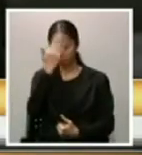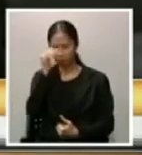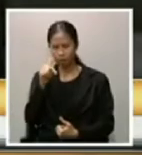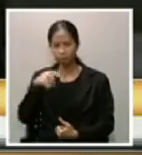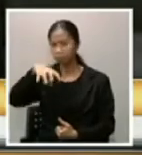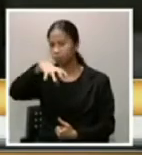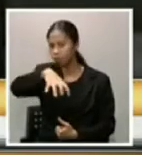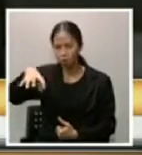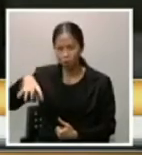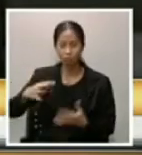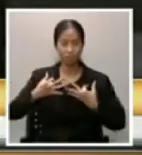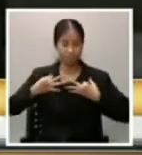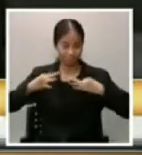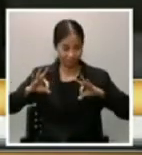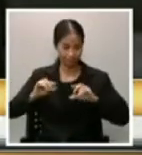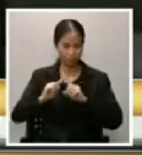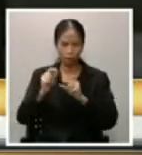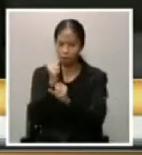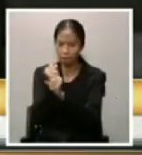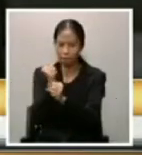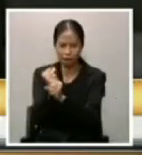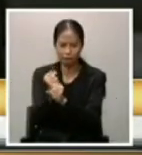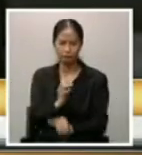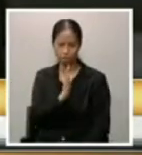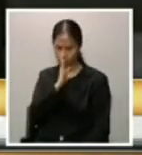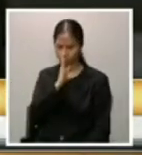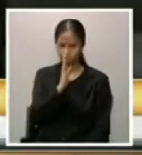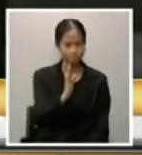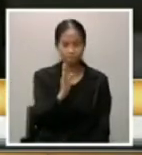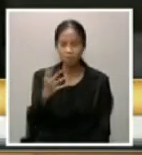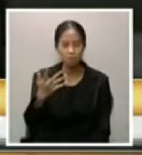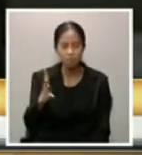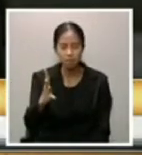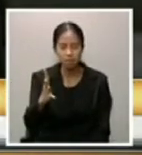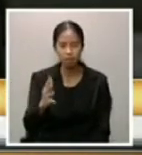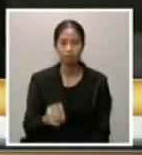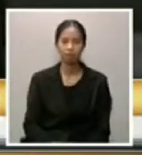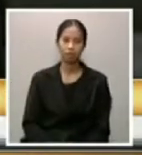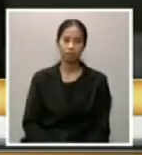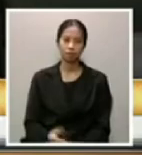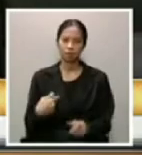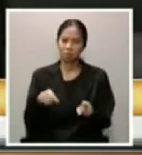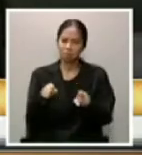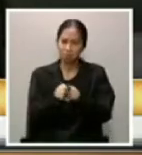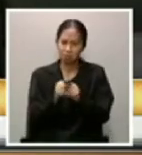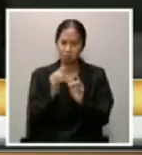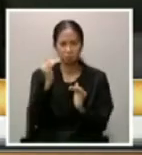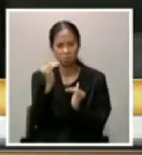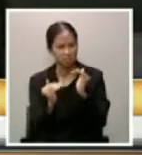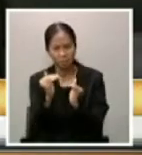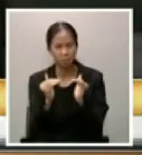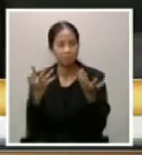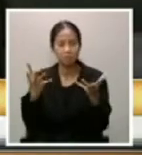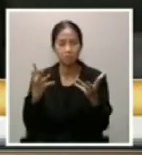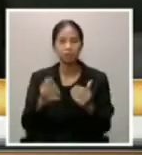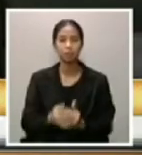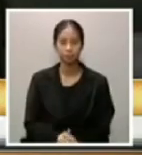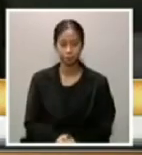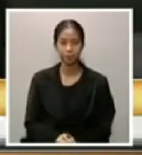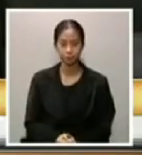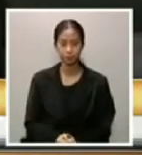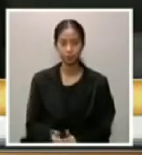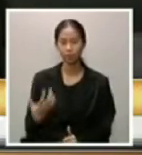จะไม่มีความเป็นอิสระไม่มีความเป็นกลางไม่ยึดโยงกับประชาชนและไม่มีความชอบธรรมใดๆทั้งสิ้น